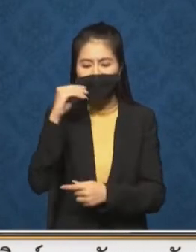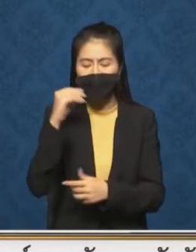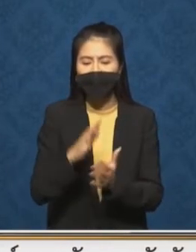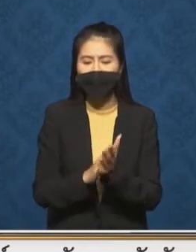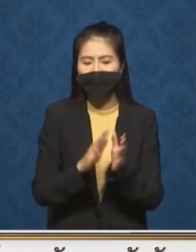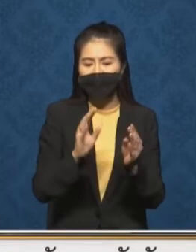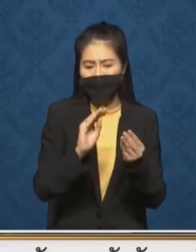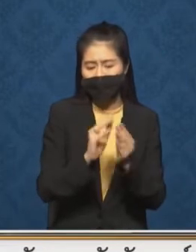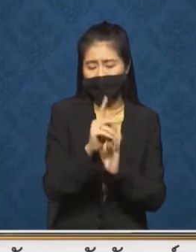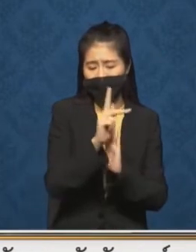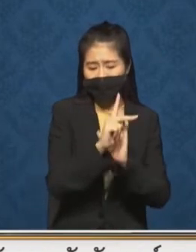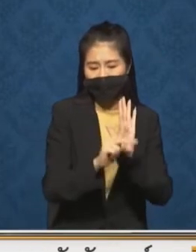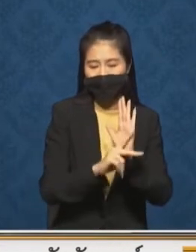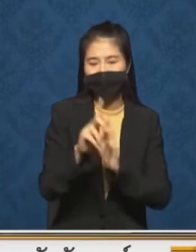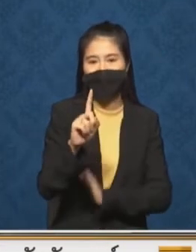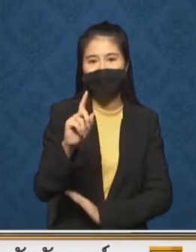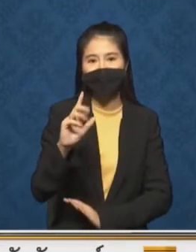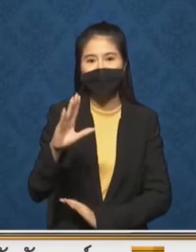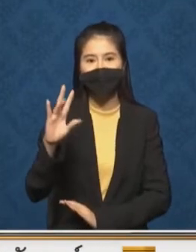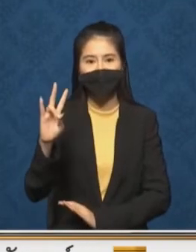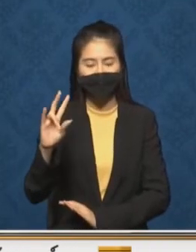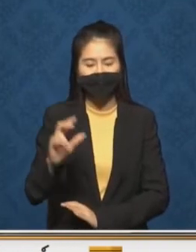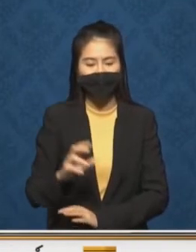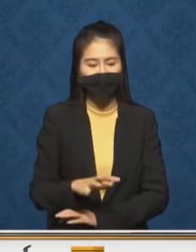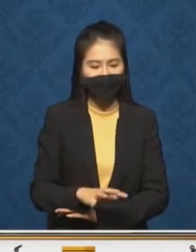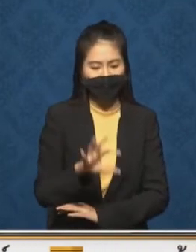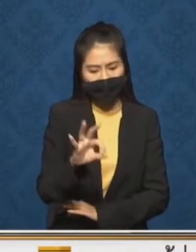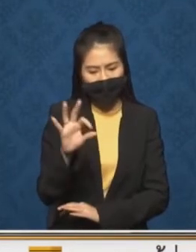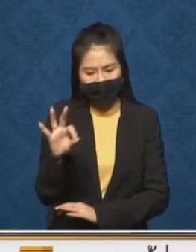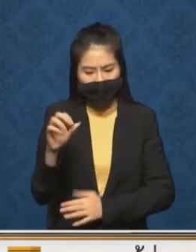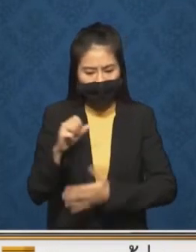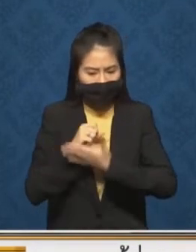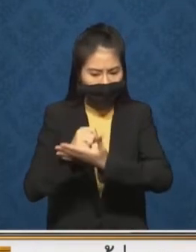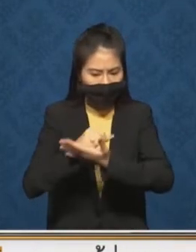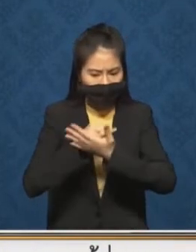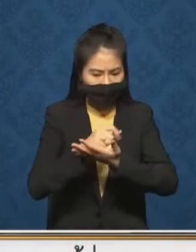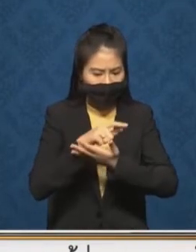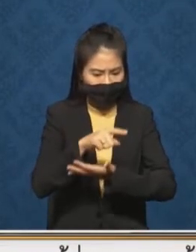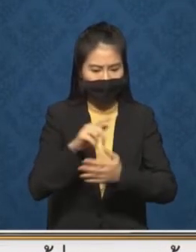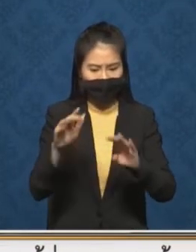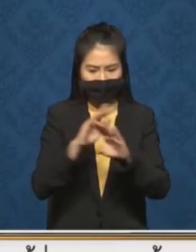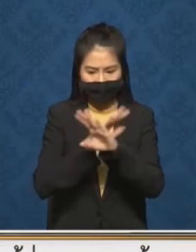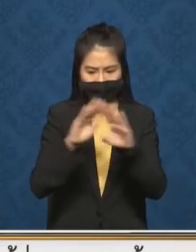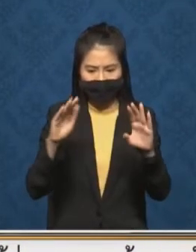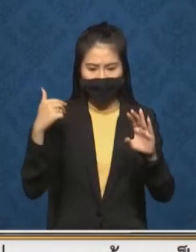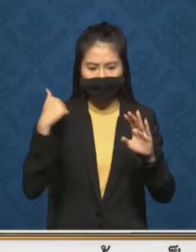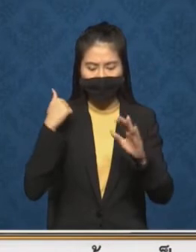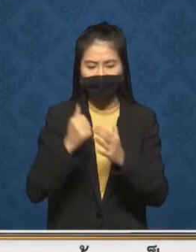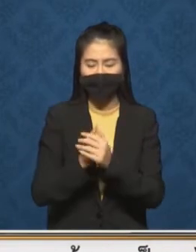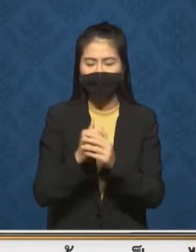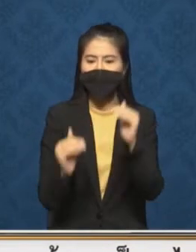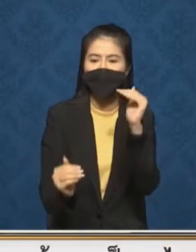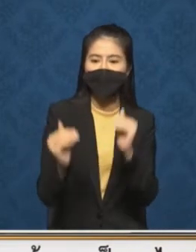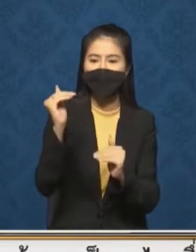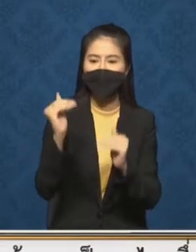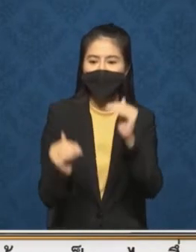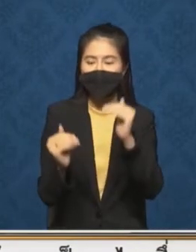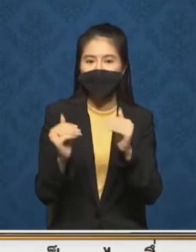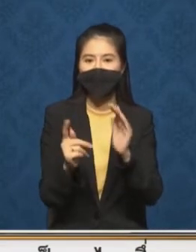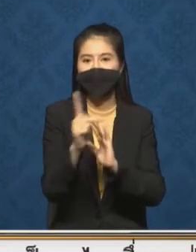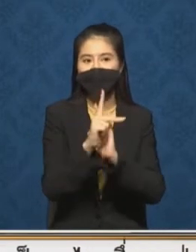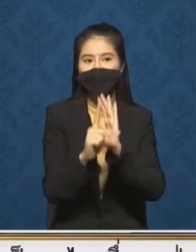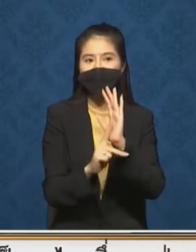7 นะครับมัเปกปฏิบัติหนาที่โดยไม่ชอบะละเว้ โดยไม่ชอบ และเข้าขายมารตา 200 ด้นะครั